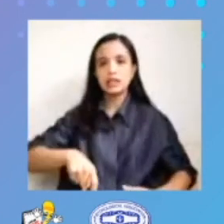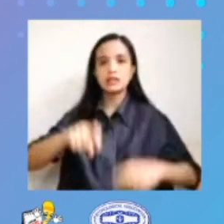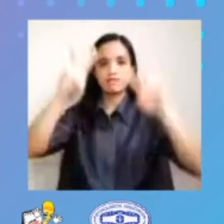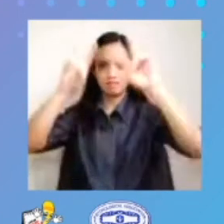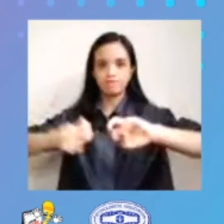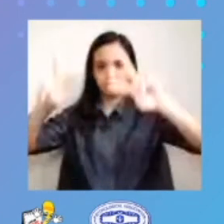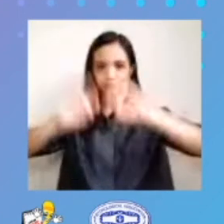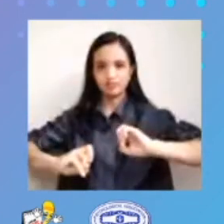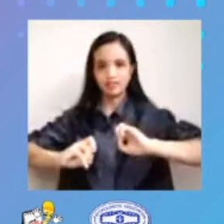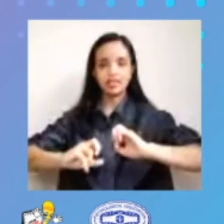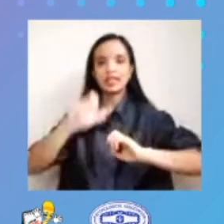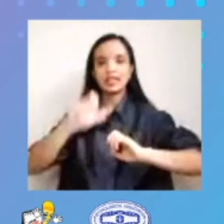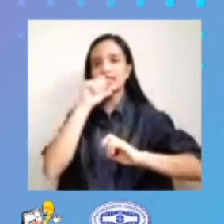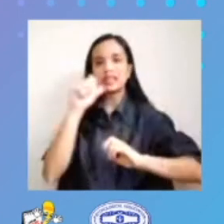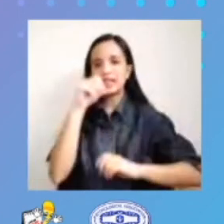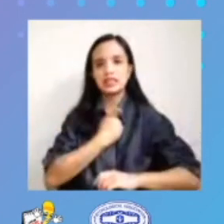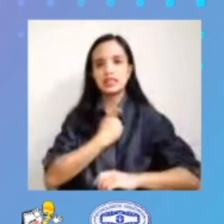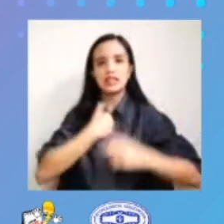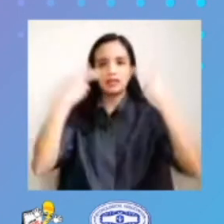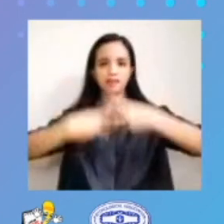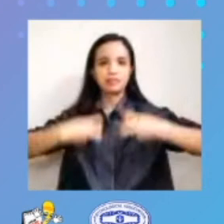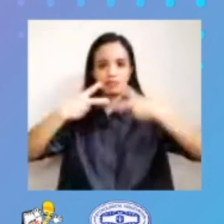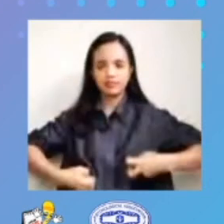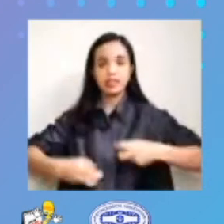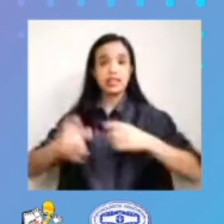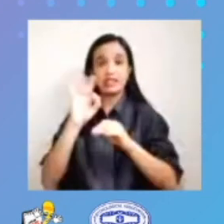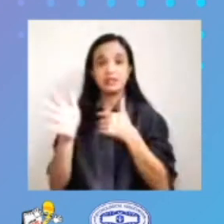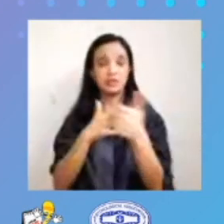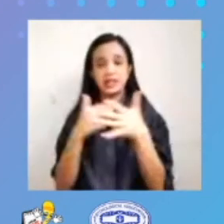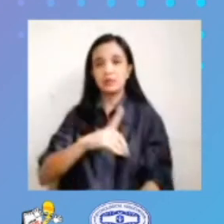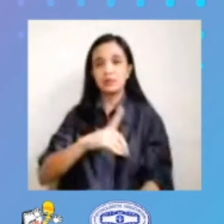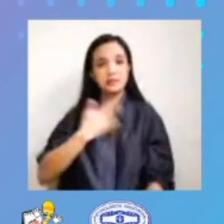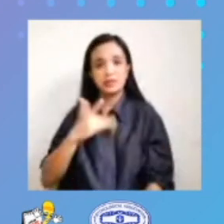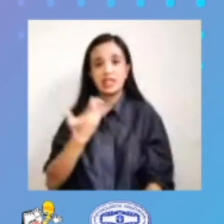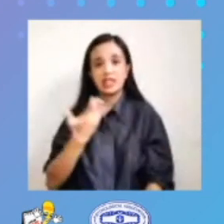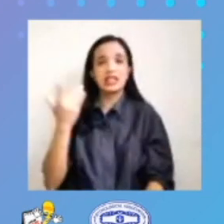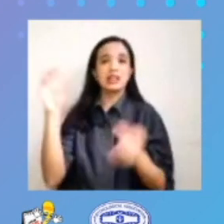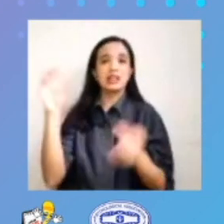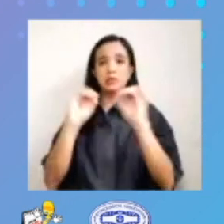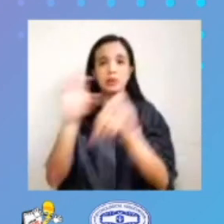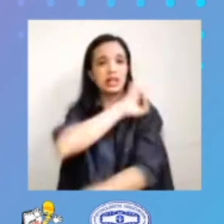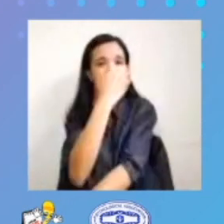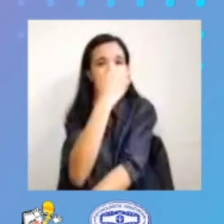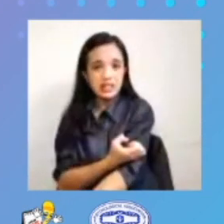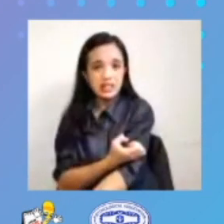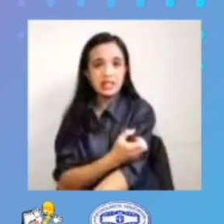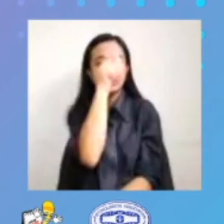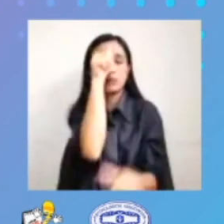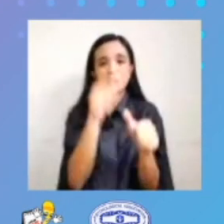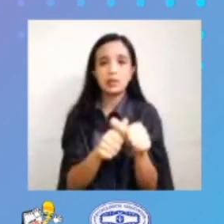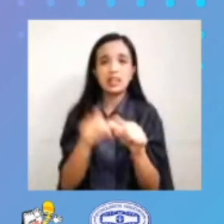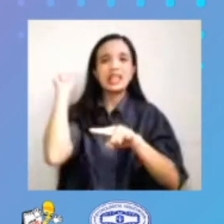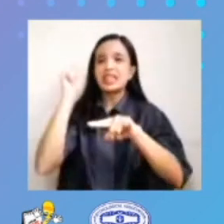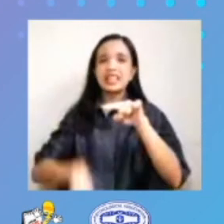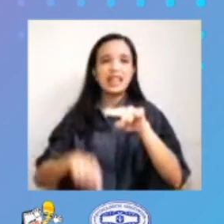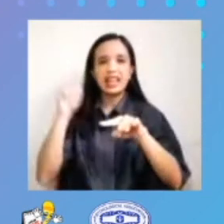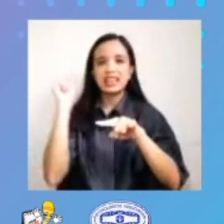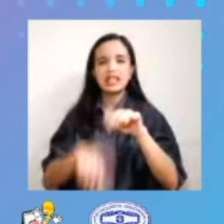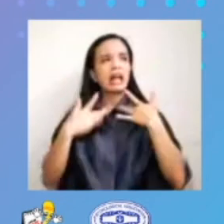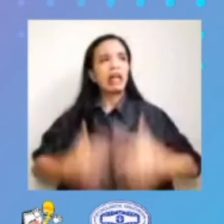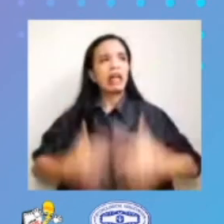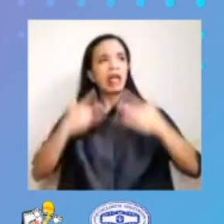I cannot do what Julia and Enzo do. But maybe like the stretching can also help. That again, like I said earlier, that can